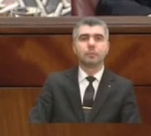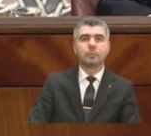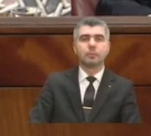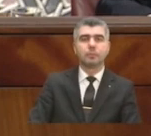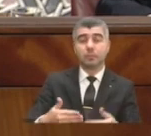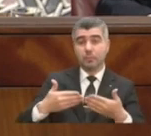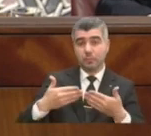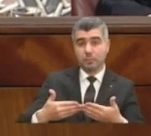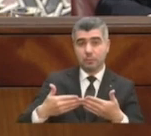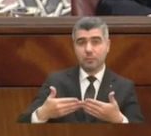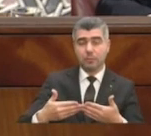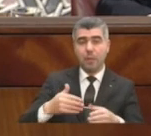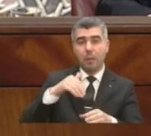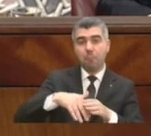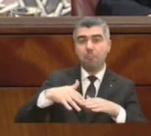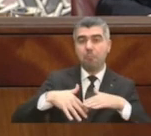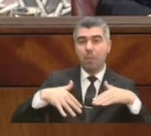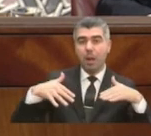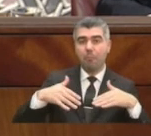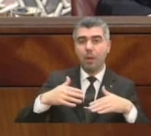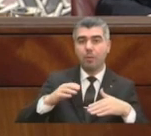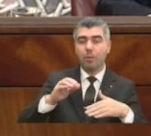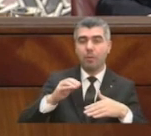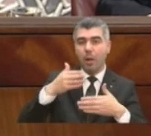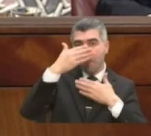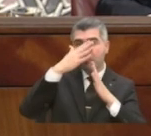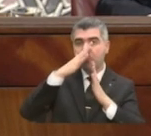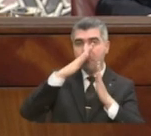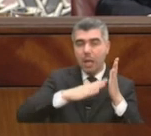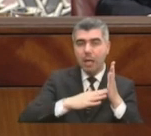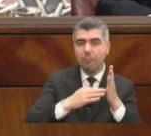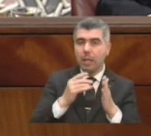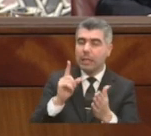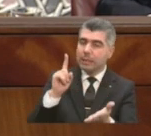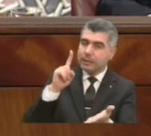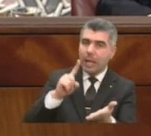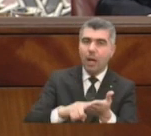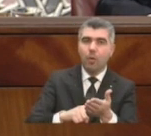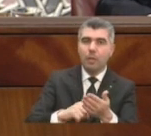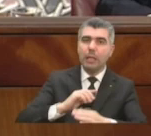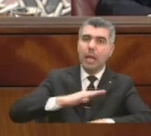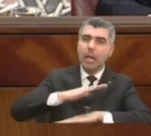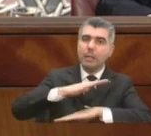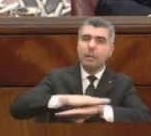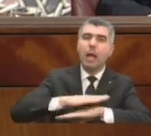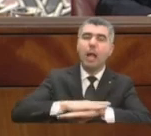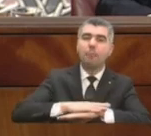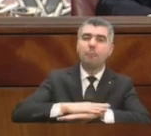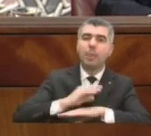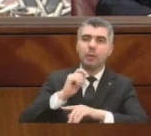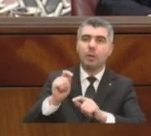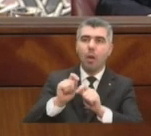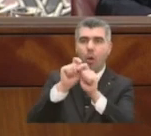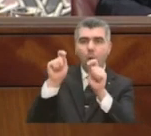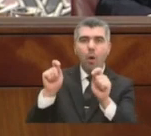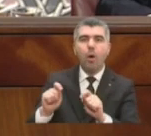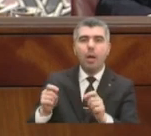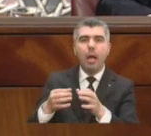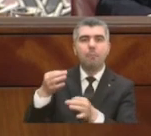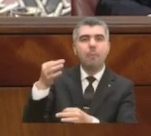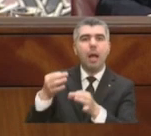الصدد يؤكد البرلمان المغربي على ضروره احترام حرمه واستقلاليه القضاء المغربي